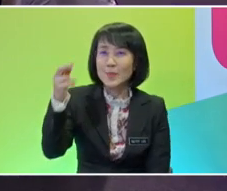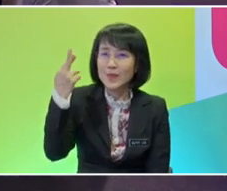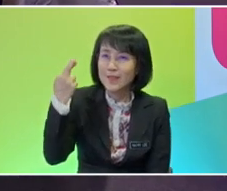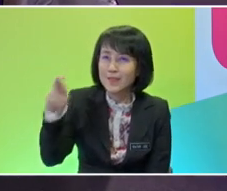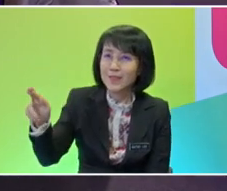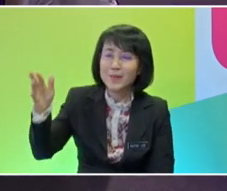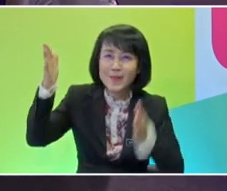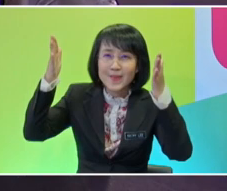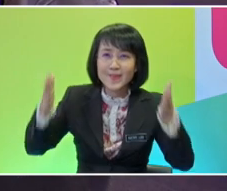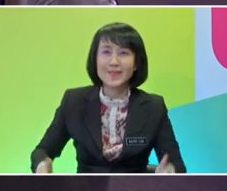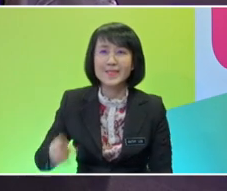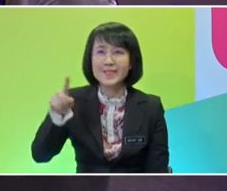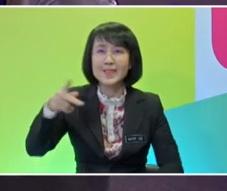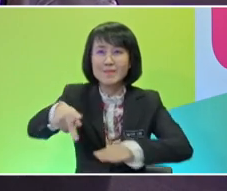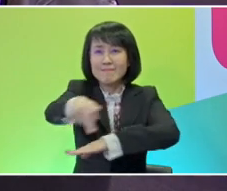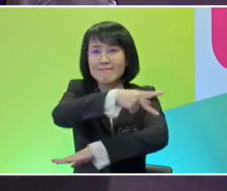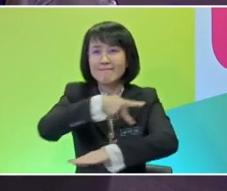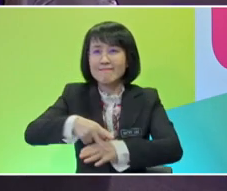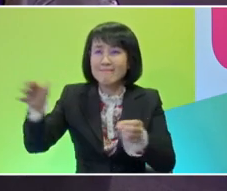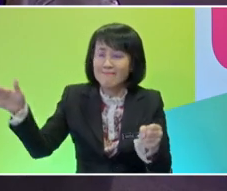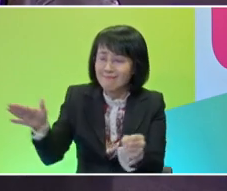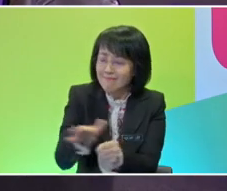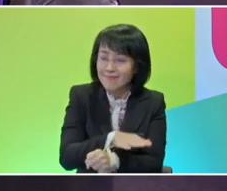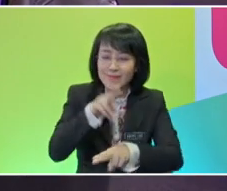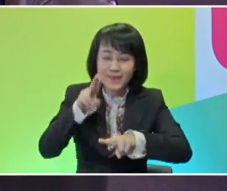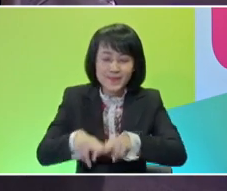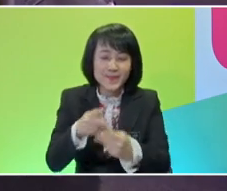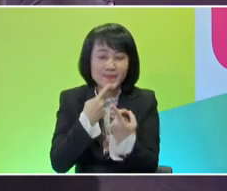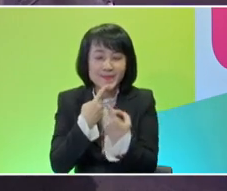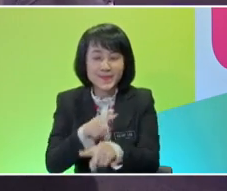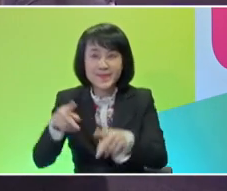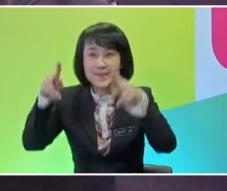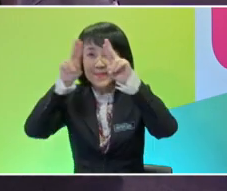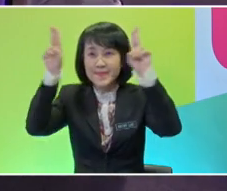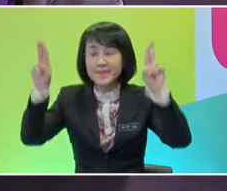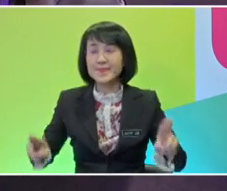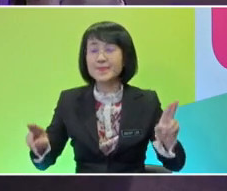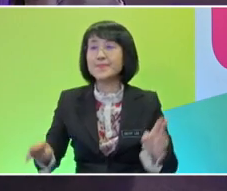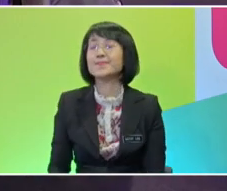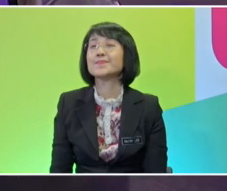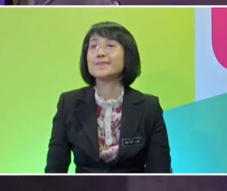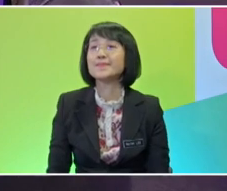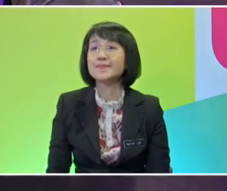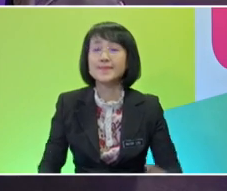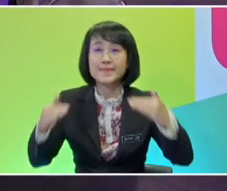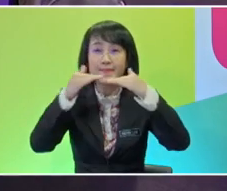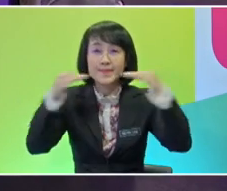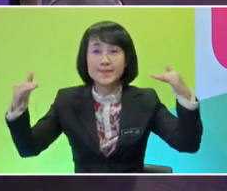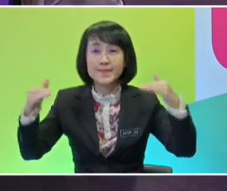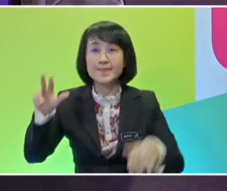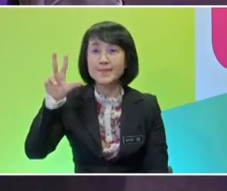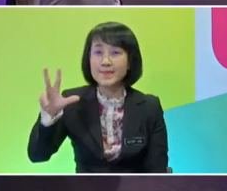satu pada penuh ujianmu baik itu tingkat yang kedua kita ada peringkat yang